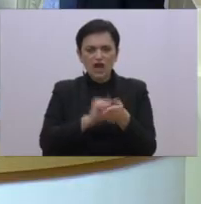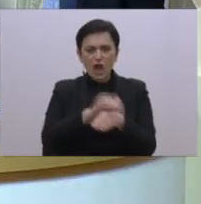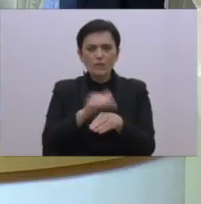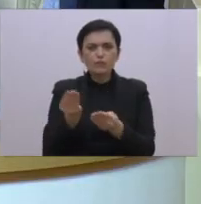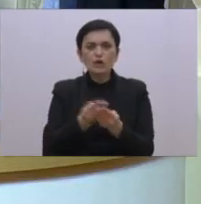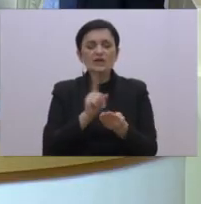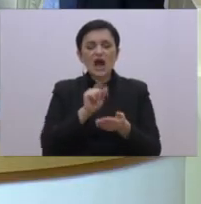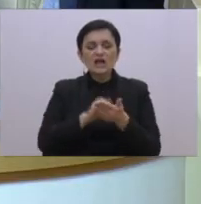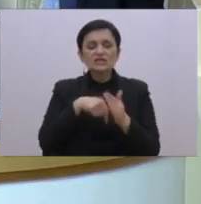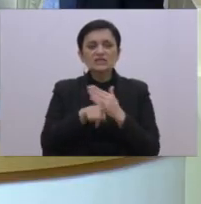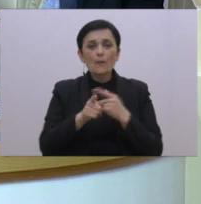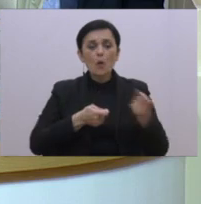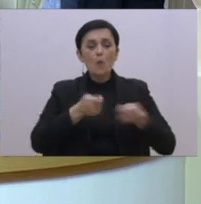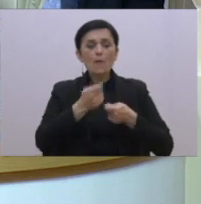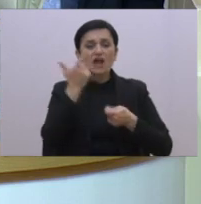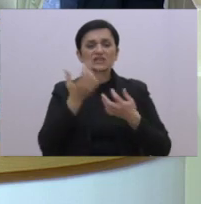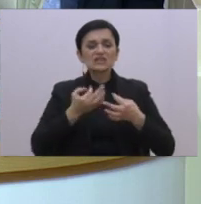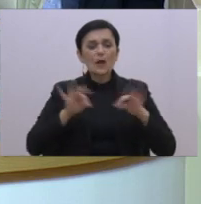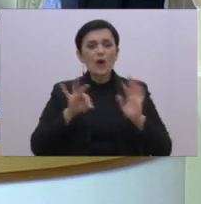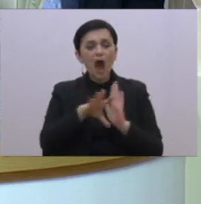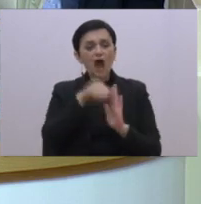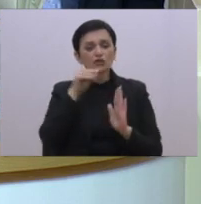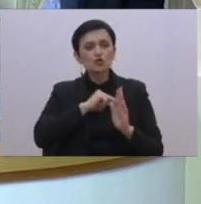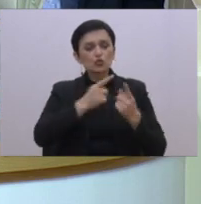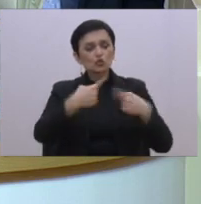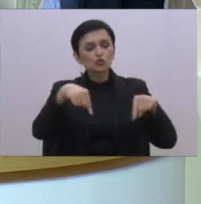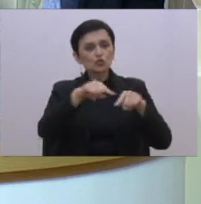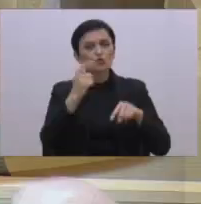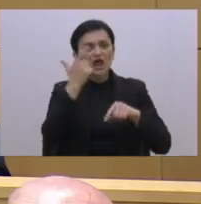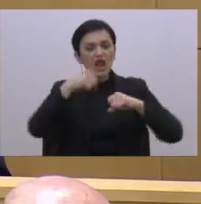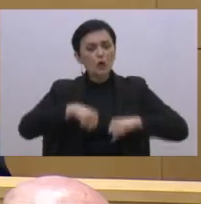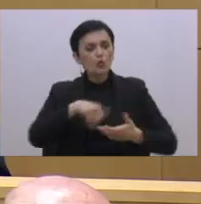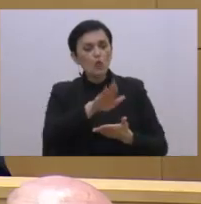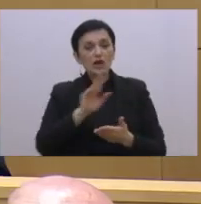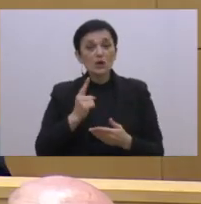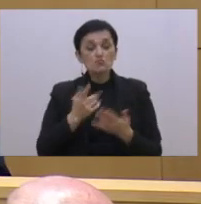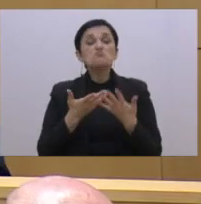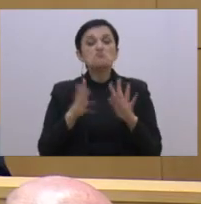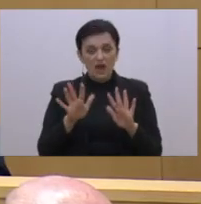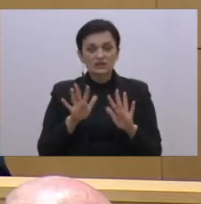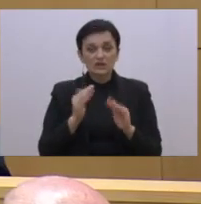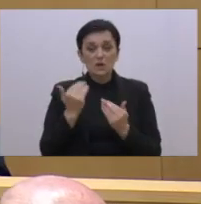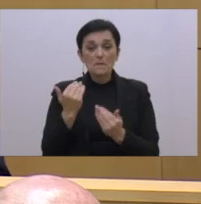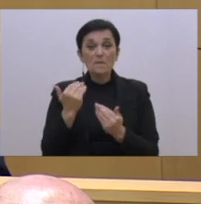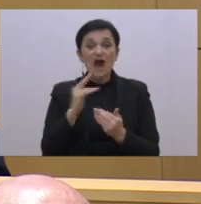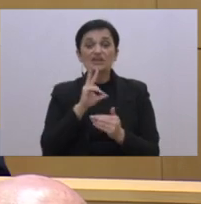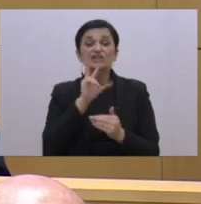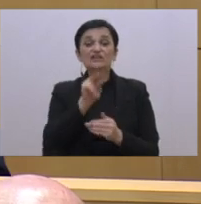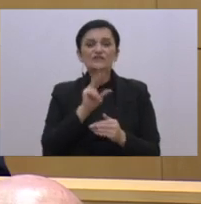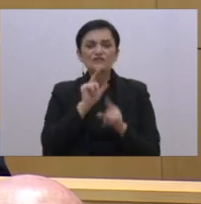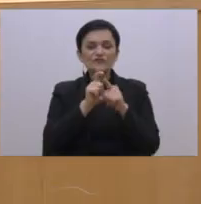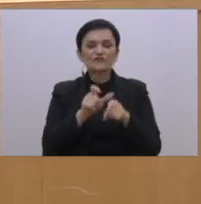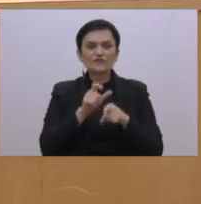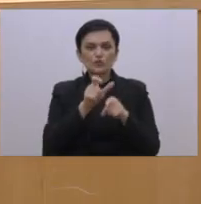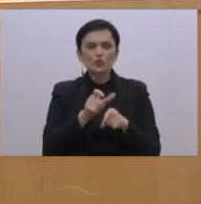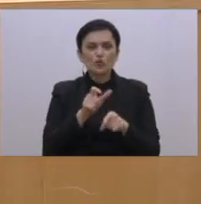საფუძველზე უარყოფენ მართველობის დემოკრატიულად არჩეული სტრუქტურების ლეგიტიმურობას. მეტიც, მათი რიტორიკა მუდმივად